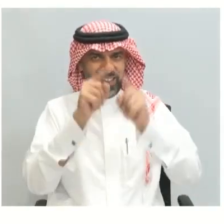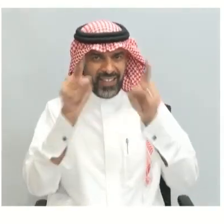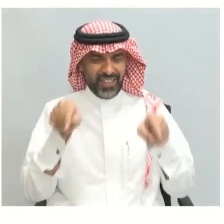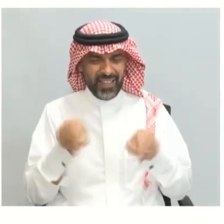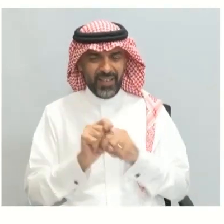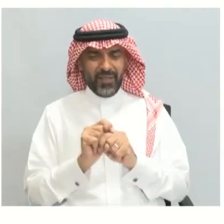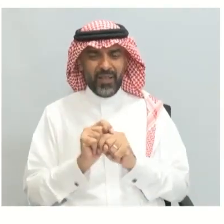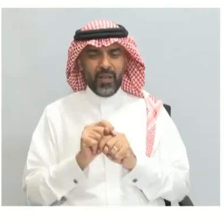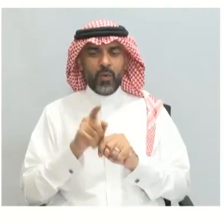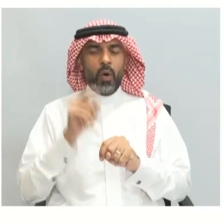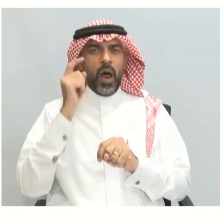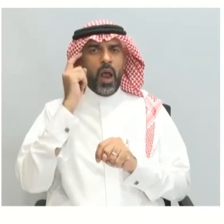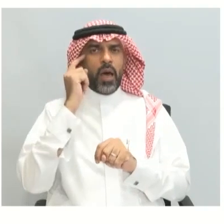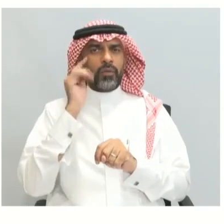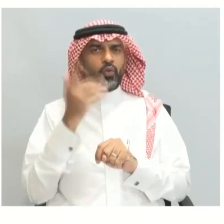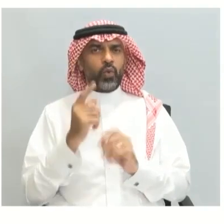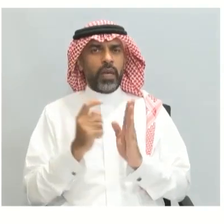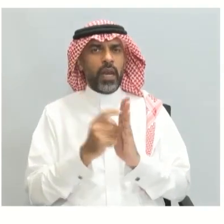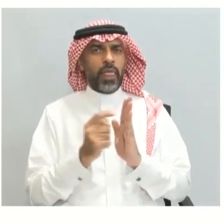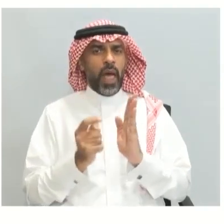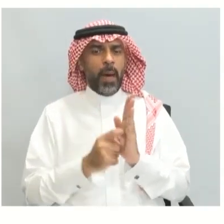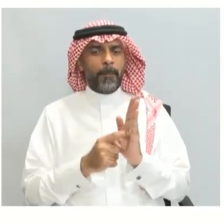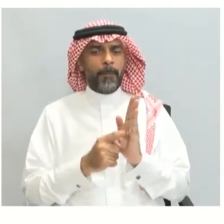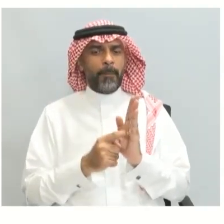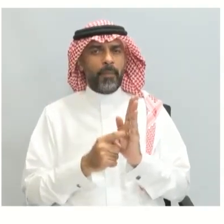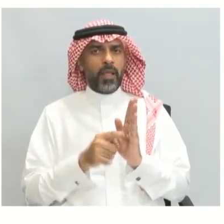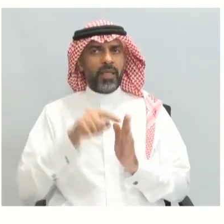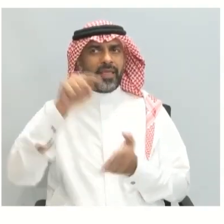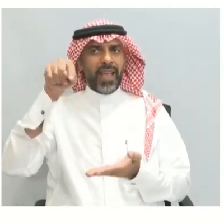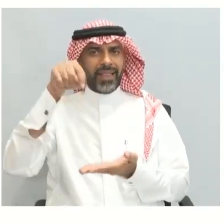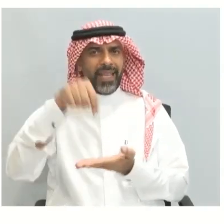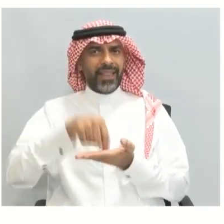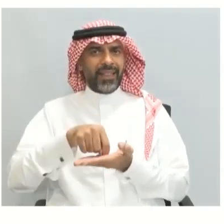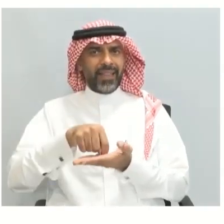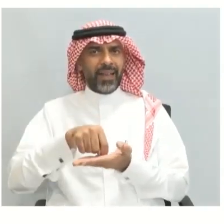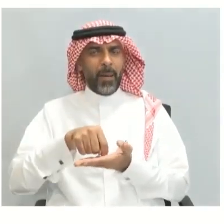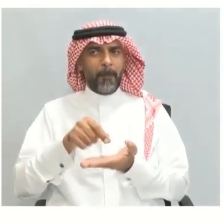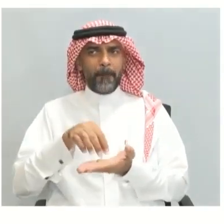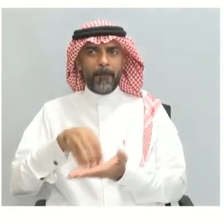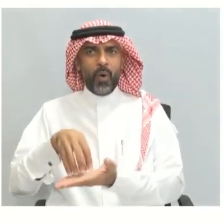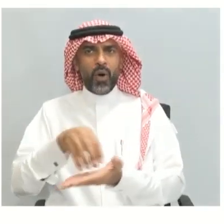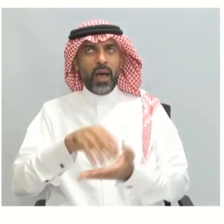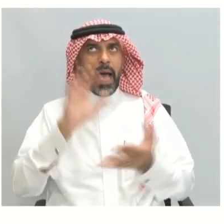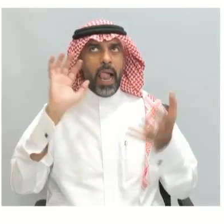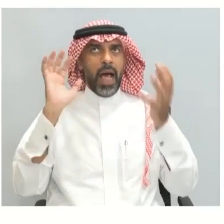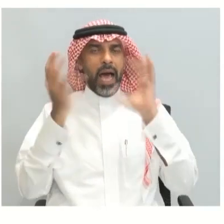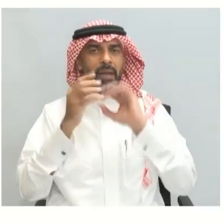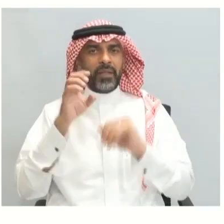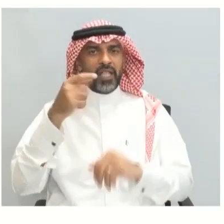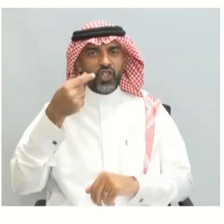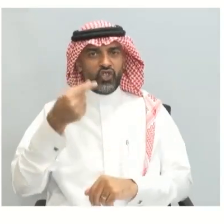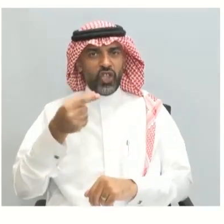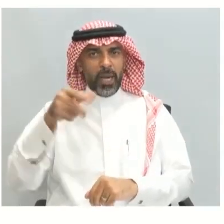الطلاب نتعرف على نظام تحديد المواقع العالمي جي بي